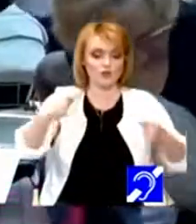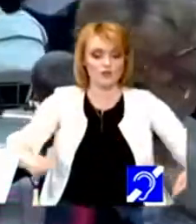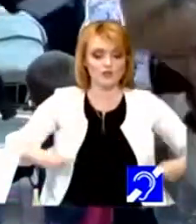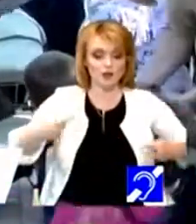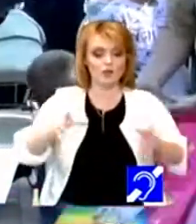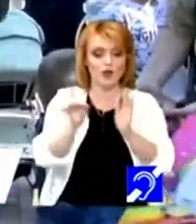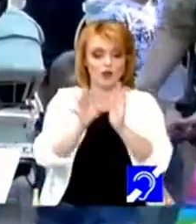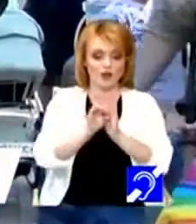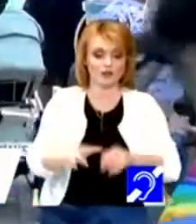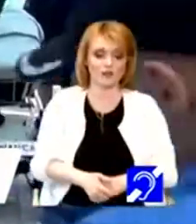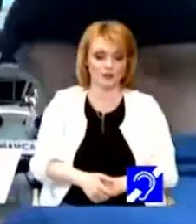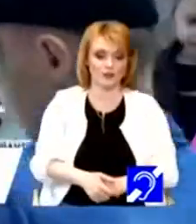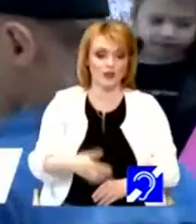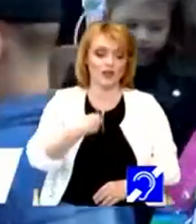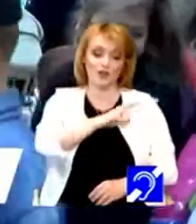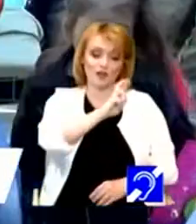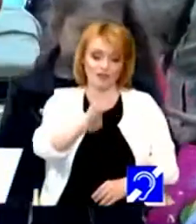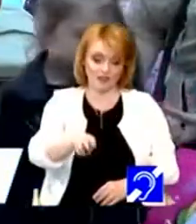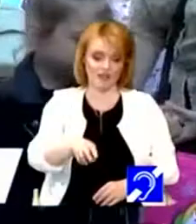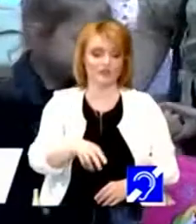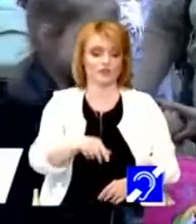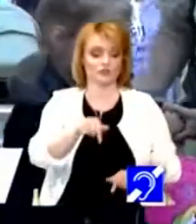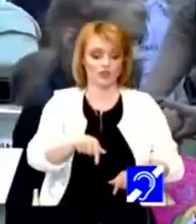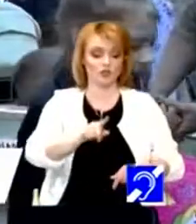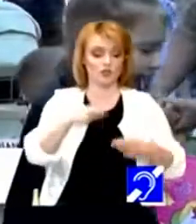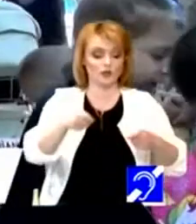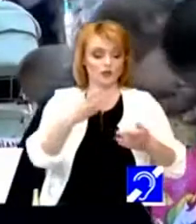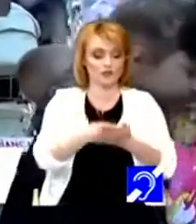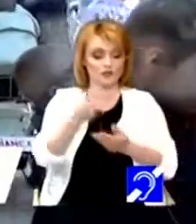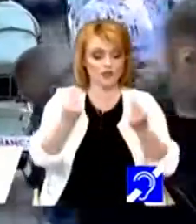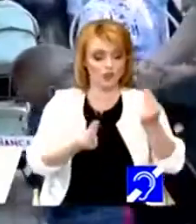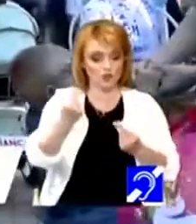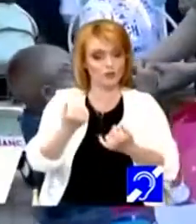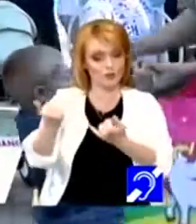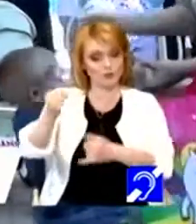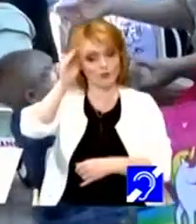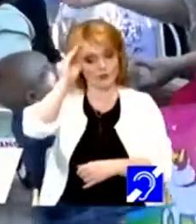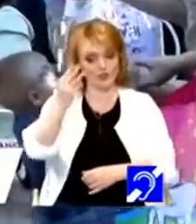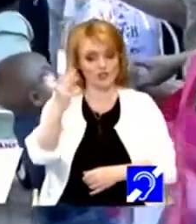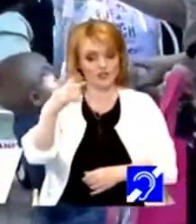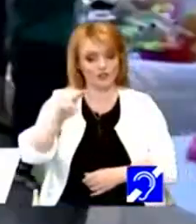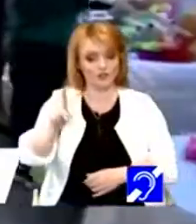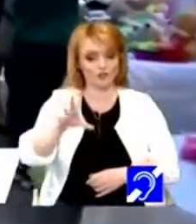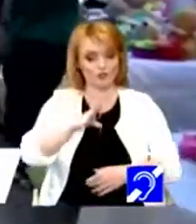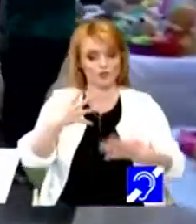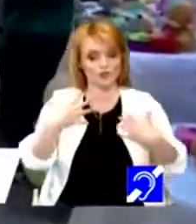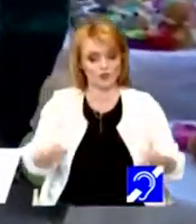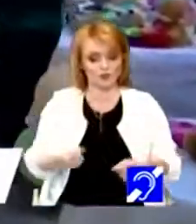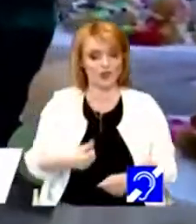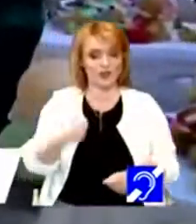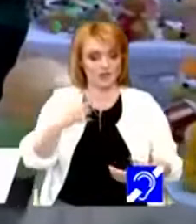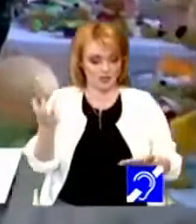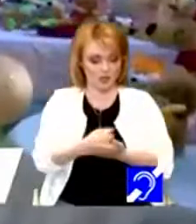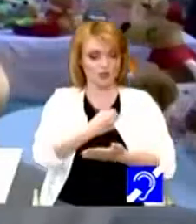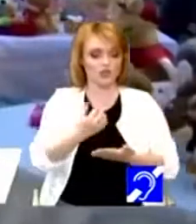Stere. Am venit pentru ca să-mi vând jucăriile pentru Ștefănel, ca să fie sănătos. Am reușit să